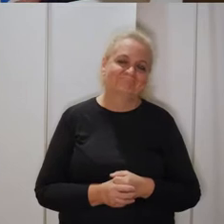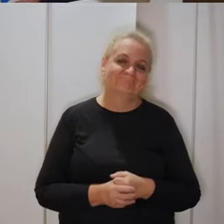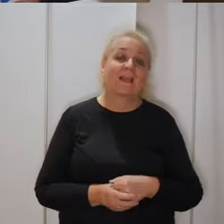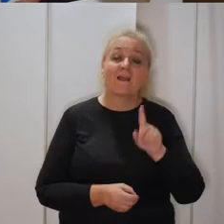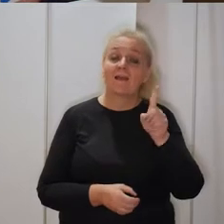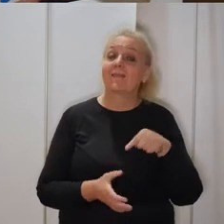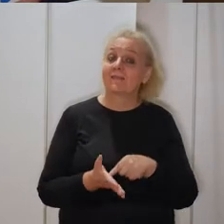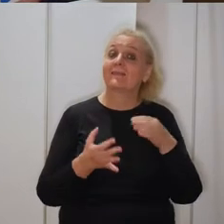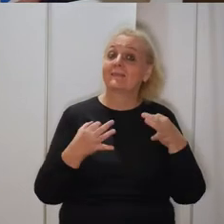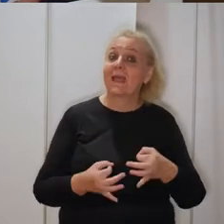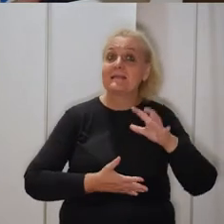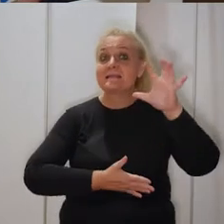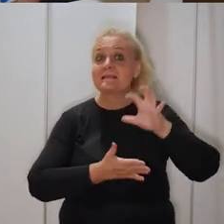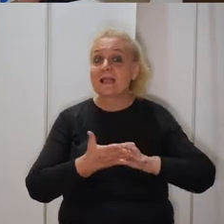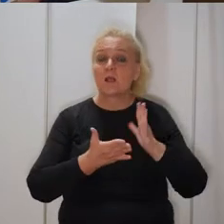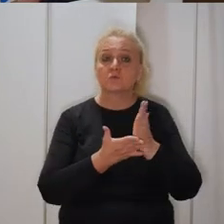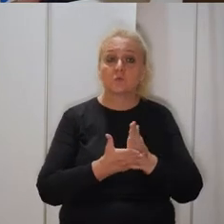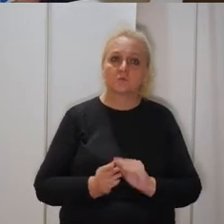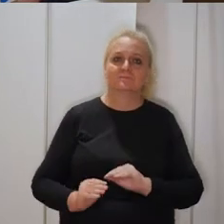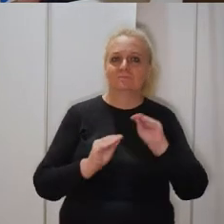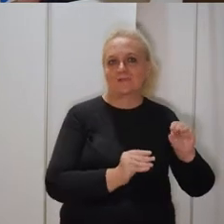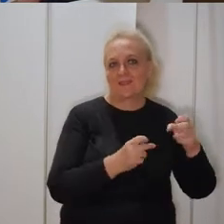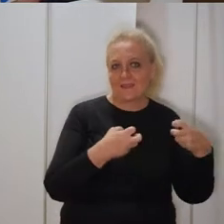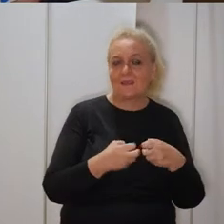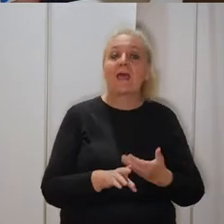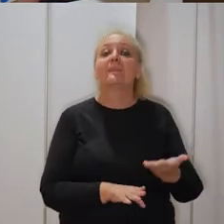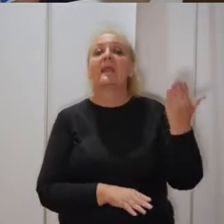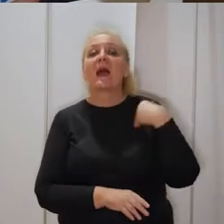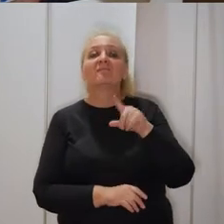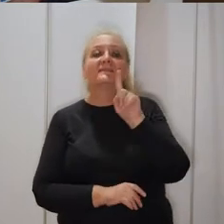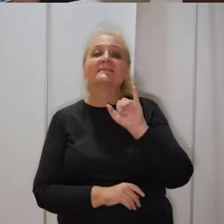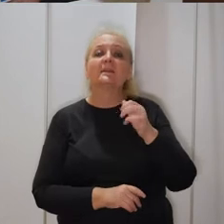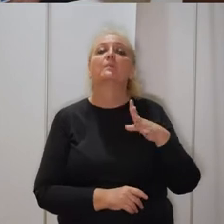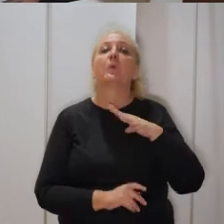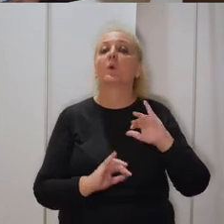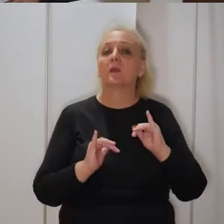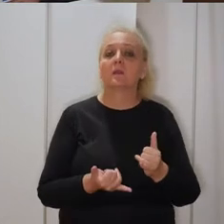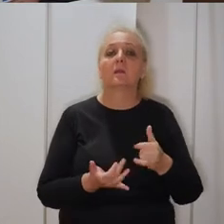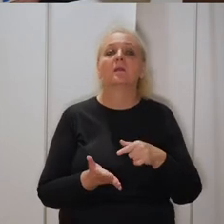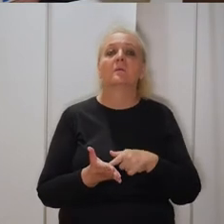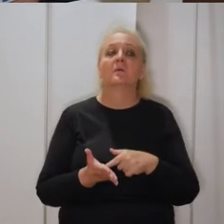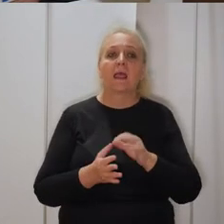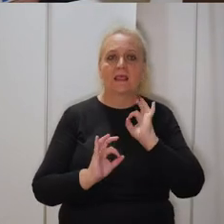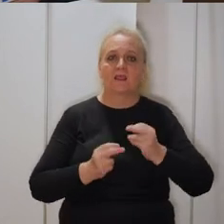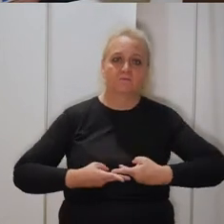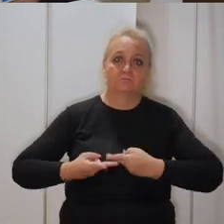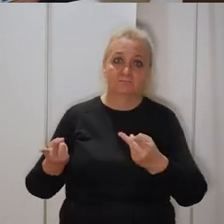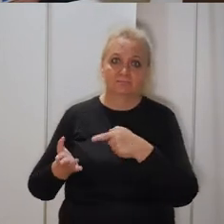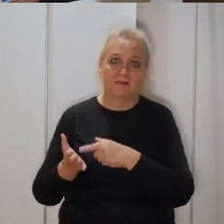tylko że teraz te treści już się przeniosły do internetu, bo wtedy ziny wynikały z tego, że były nośnikiem tej